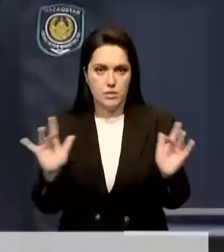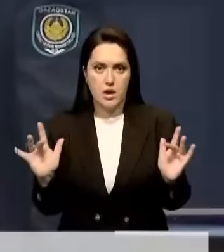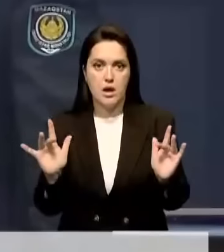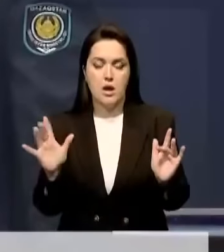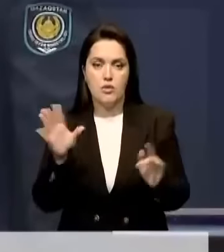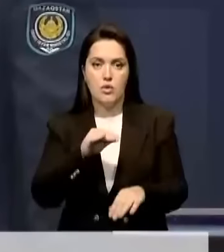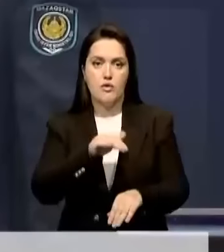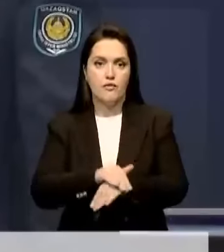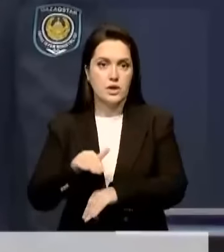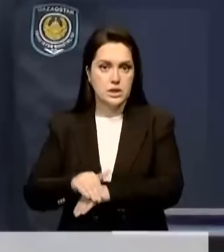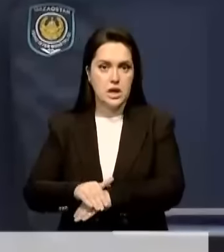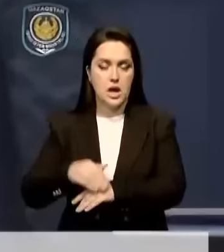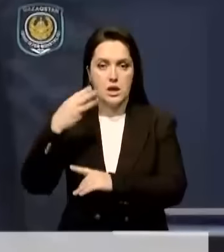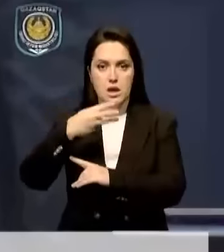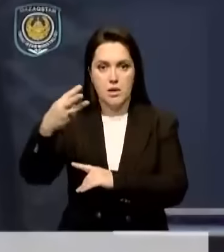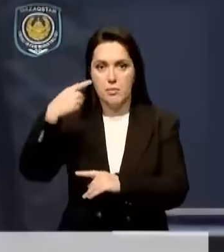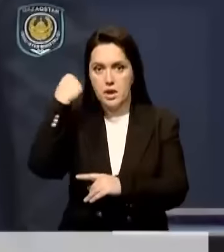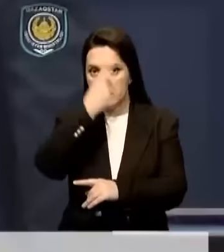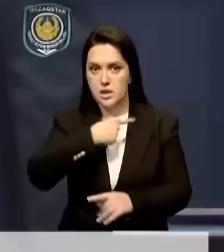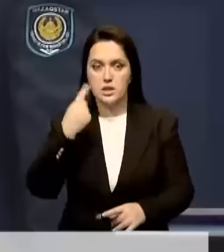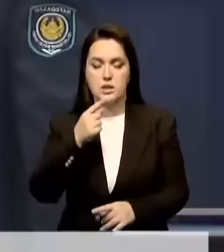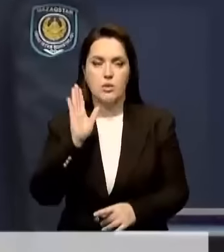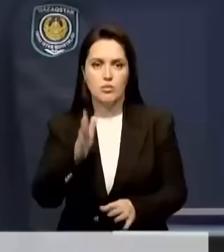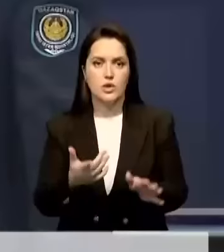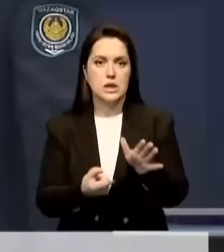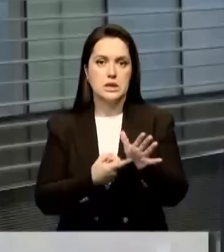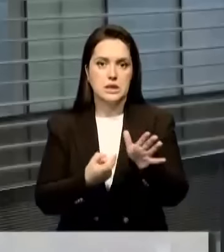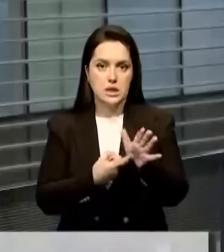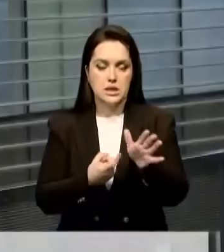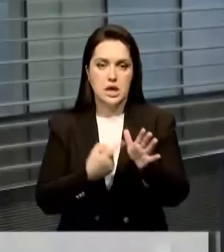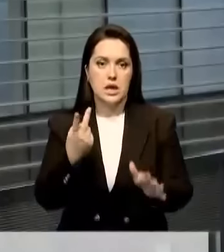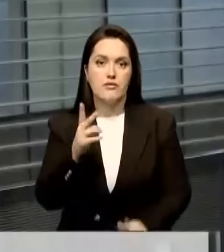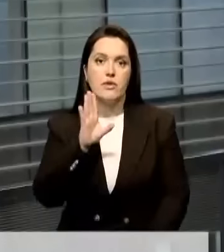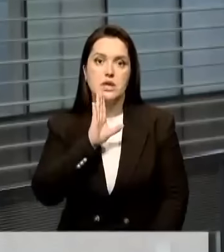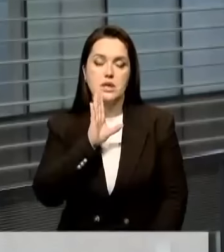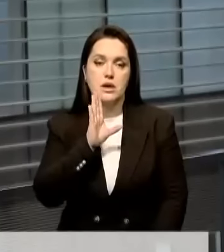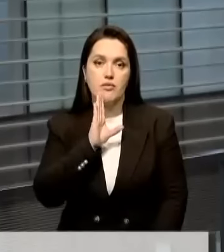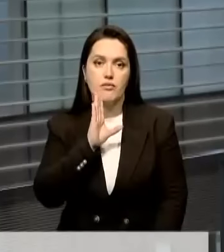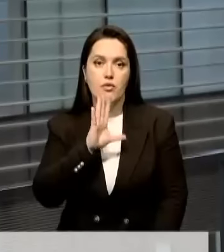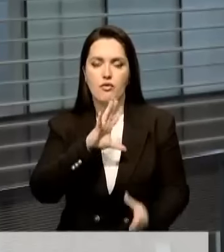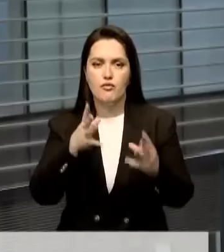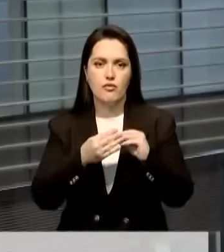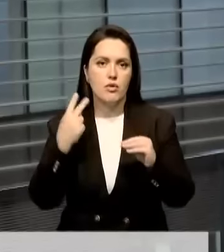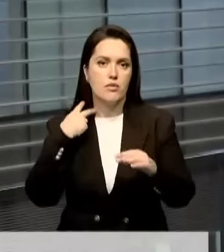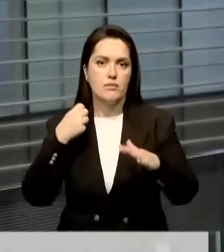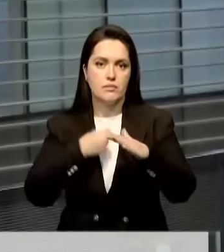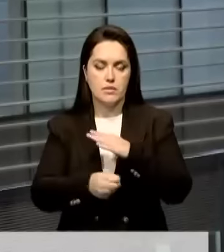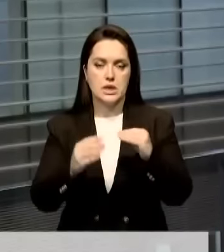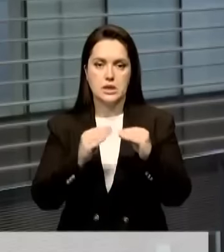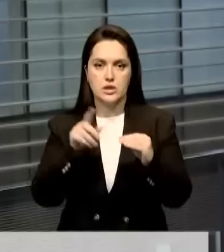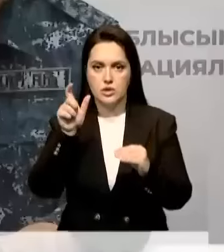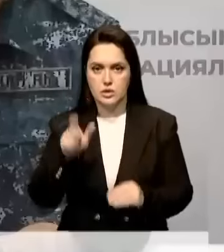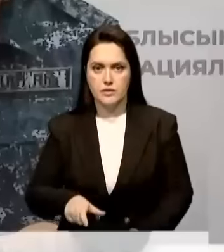все зафиксированные камерой лица вовлечены в орбиту следствия, в том числе и две девушки. Всего под стражу взяты 10